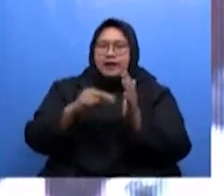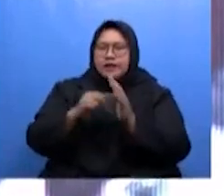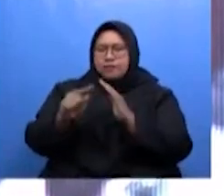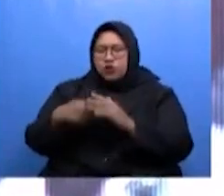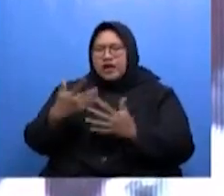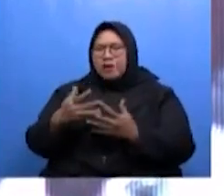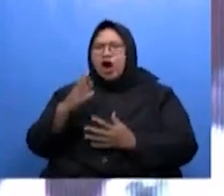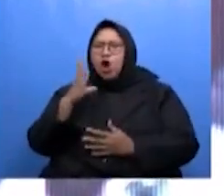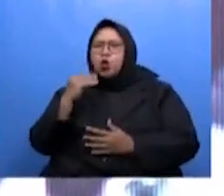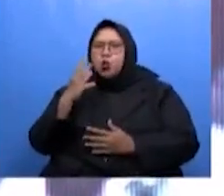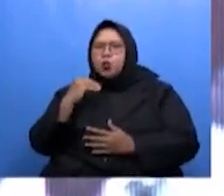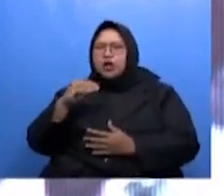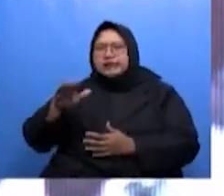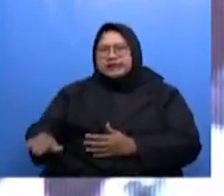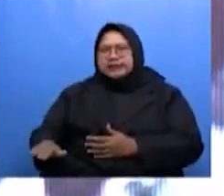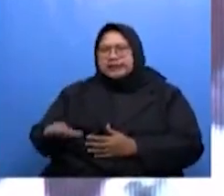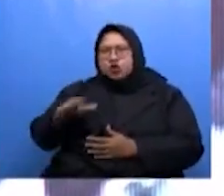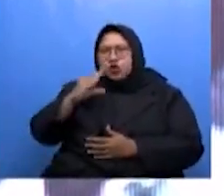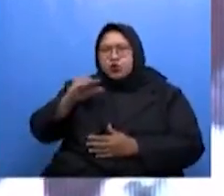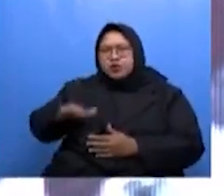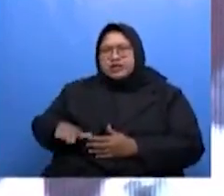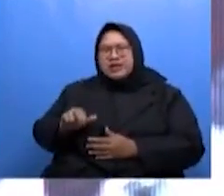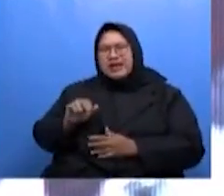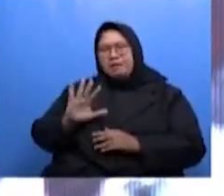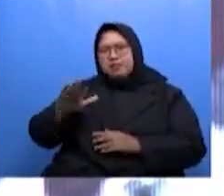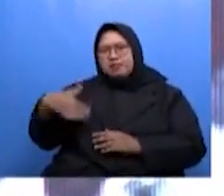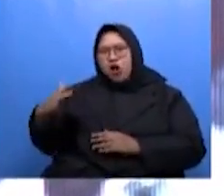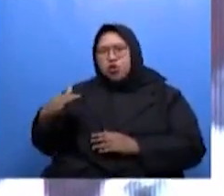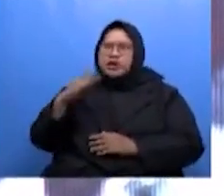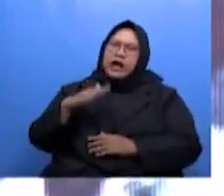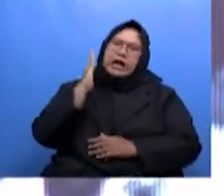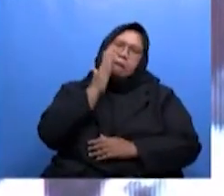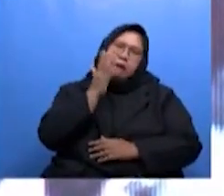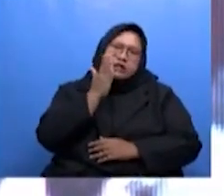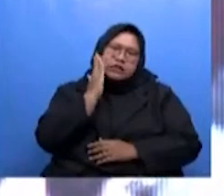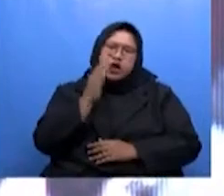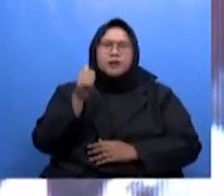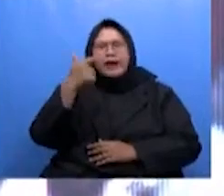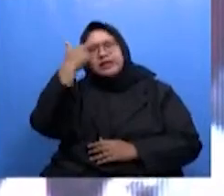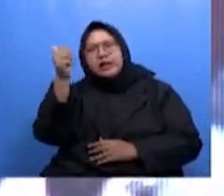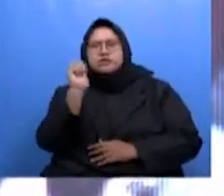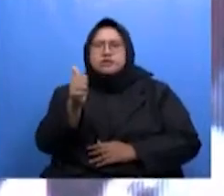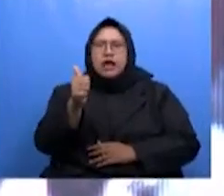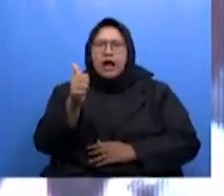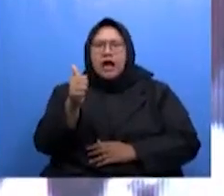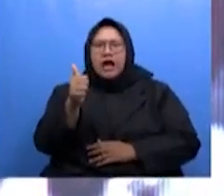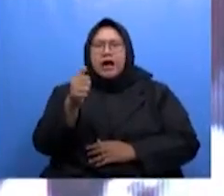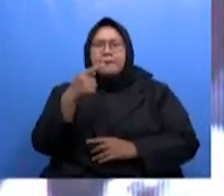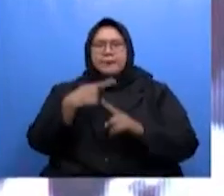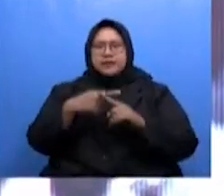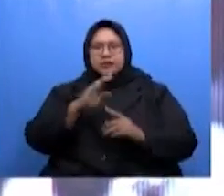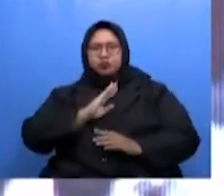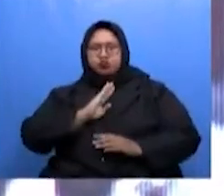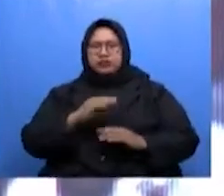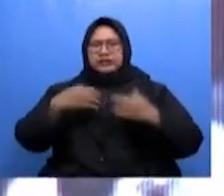golden age dimulai dari anak-anak kita dimulai dari remaja Supaya apa supaya cerdas begituun Budi pekertinya kalau sudah